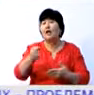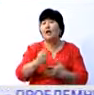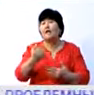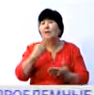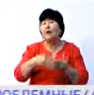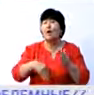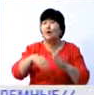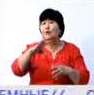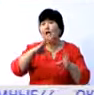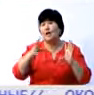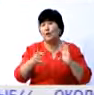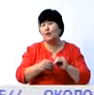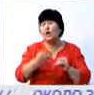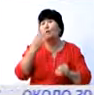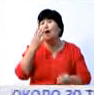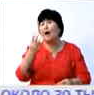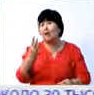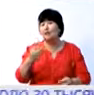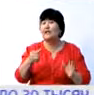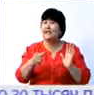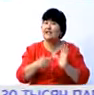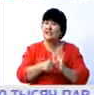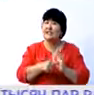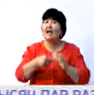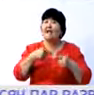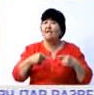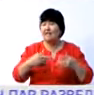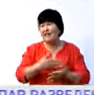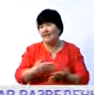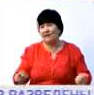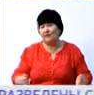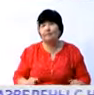показала лучшие результаты по 4 из 6 видов.